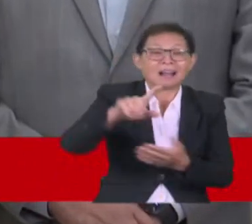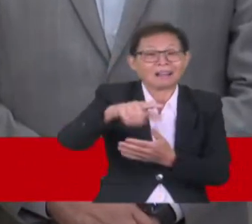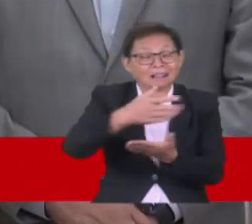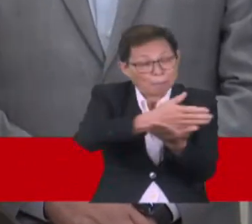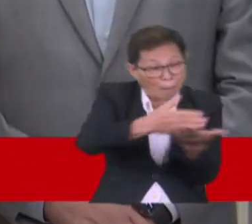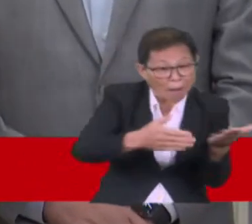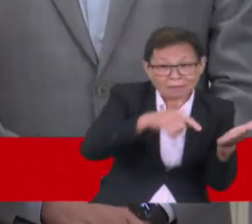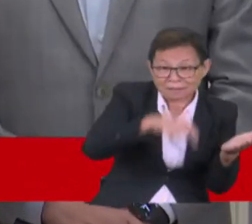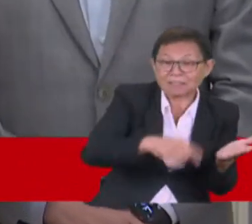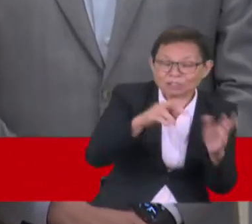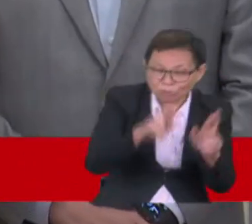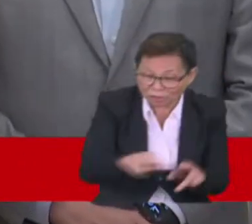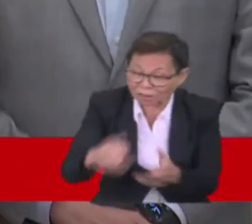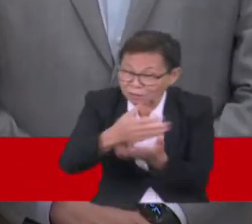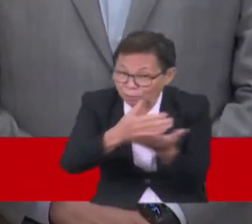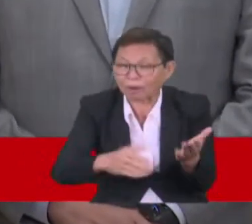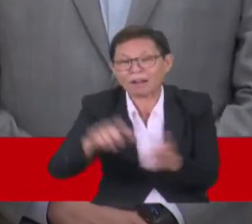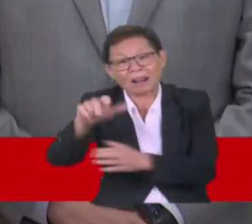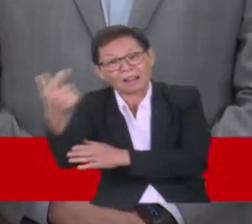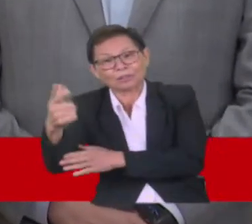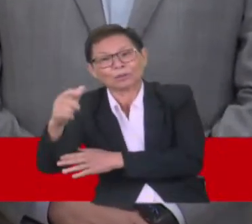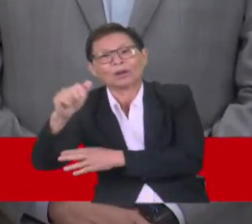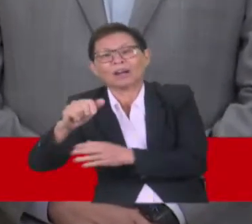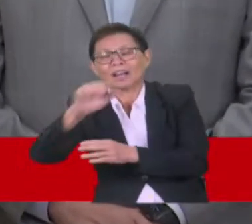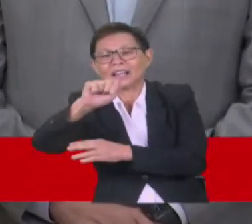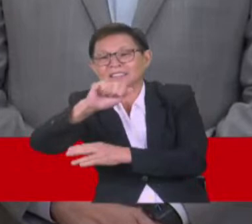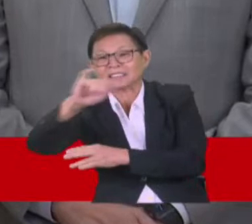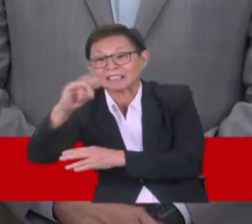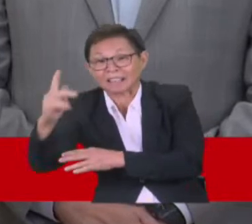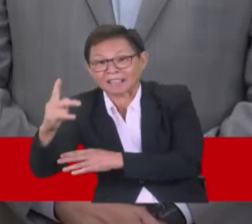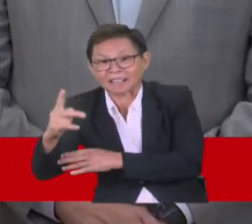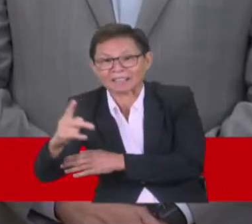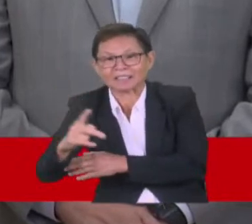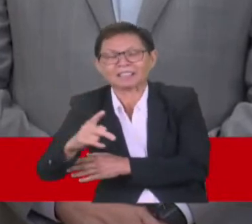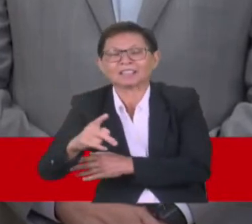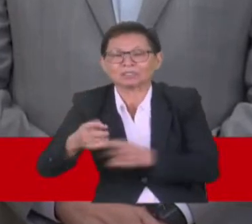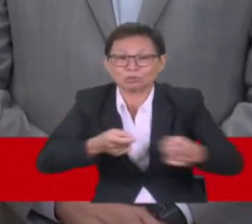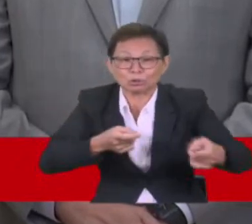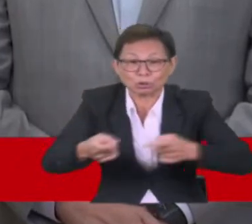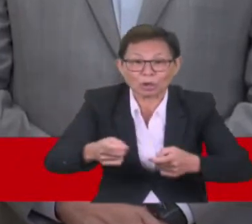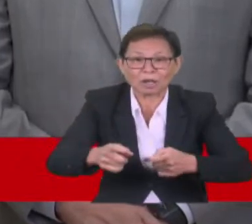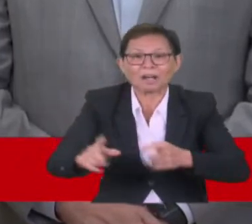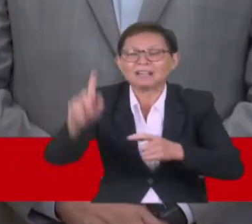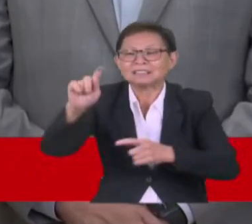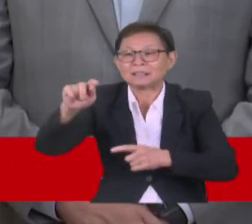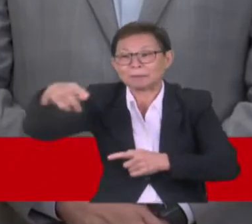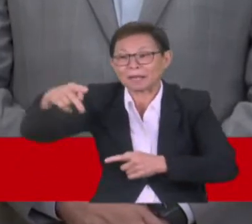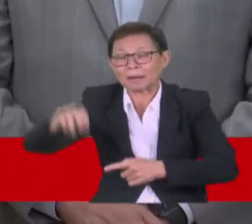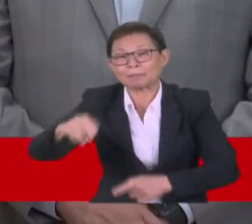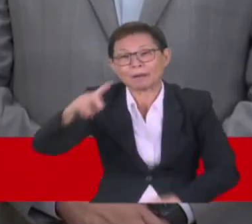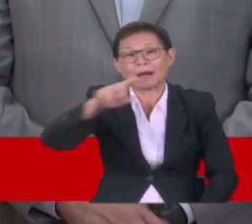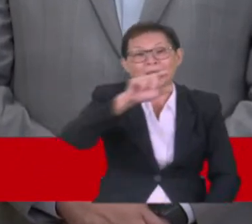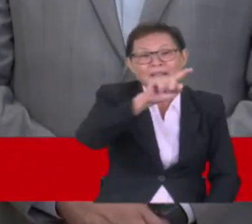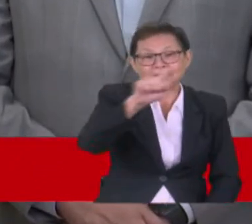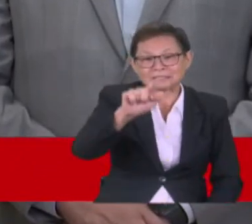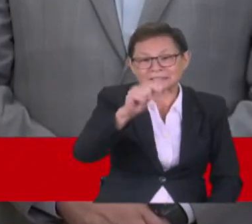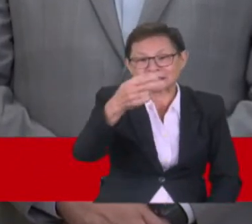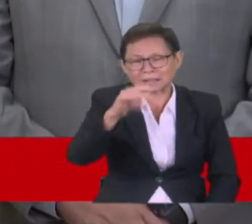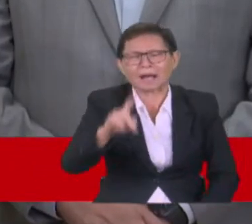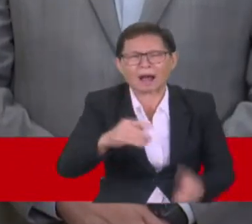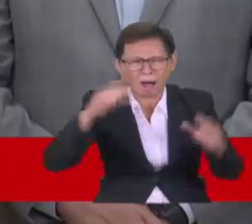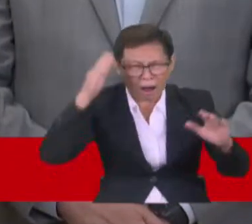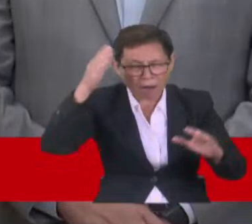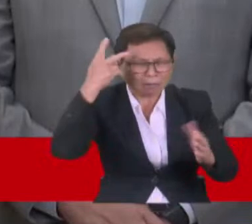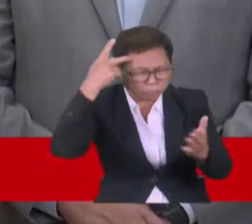itu Jatim kuasa kabinet difungsikan oleh Zaid akan mengenal pasti langkah-langkah tambahan